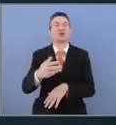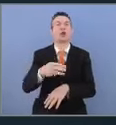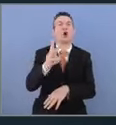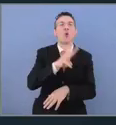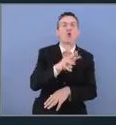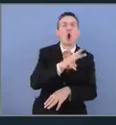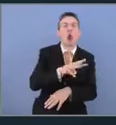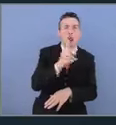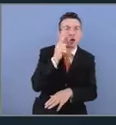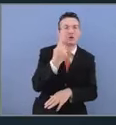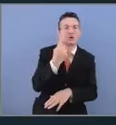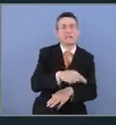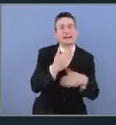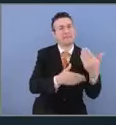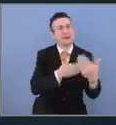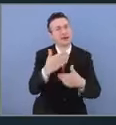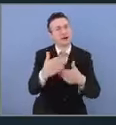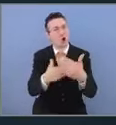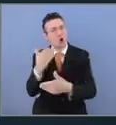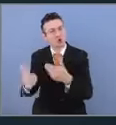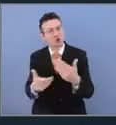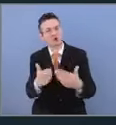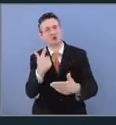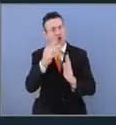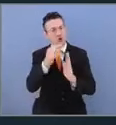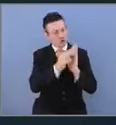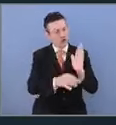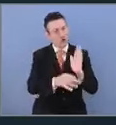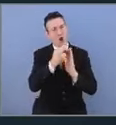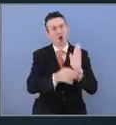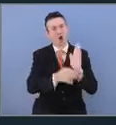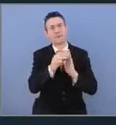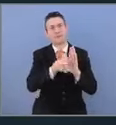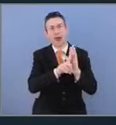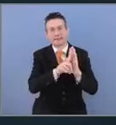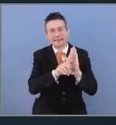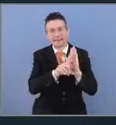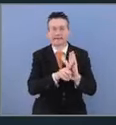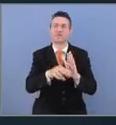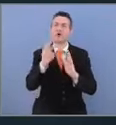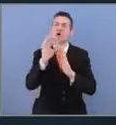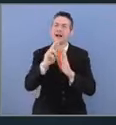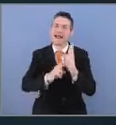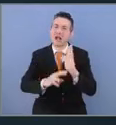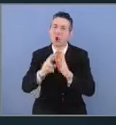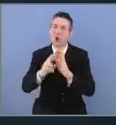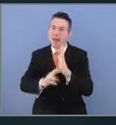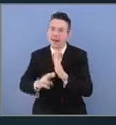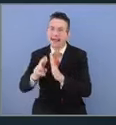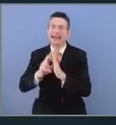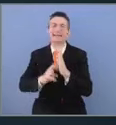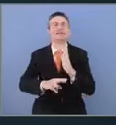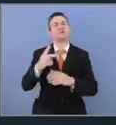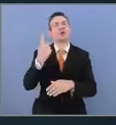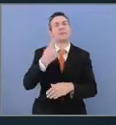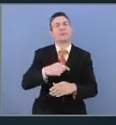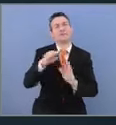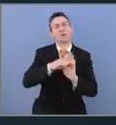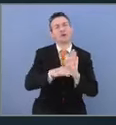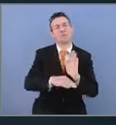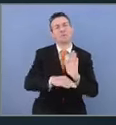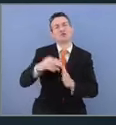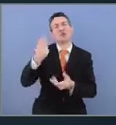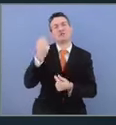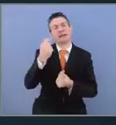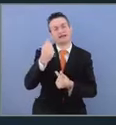anche di accompagnamento normativo, regolamentare, non solo di programmazione finanziaria, abbiano davvero tutte facce